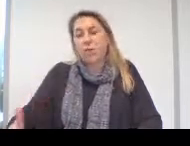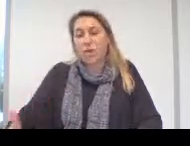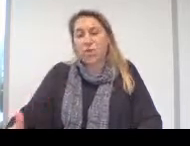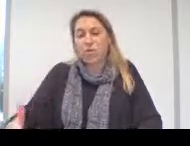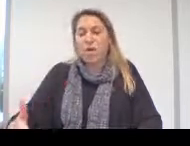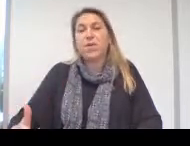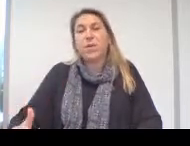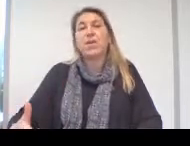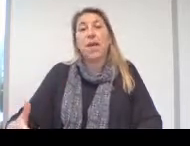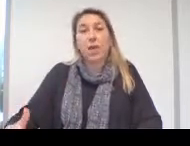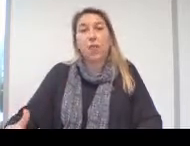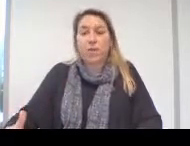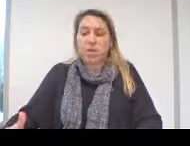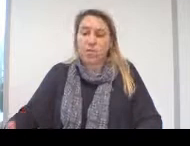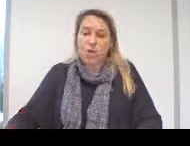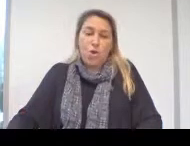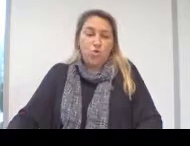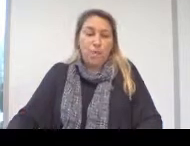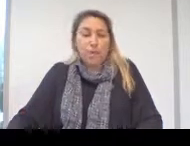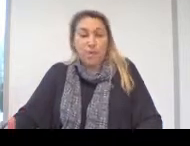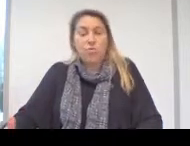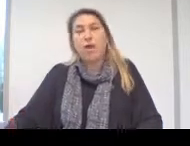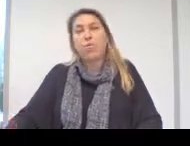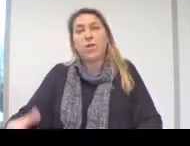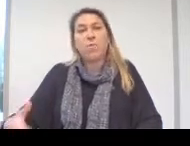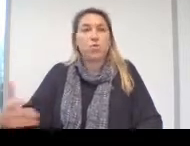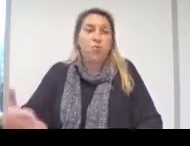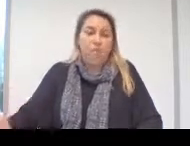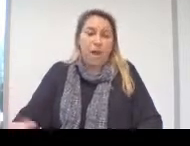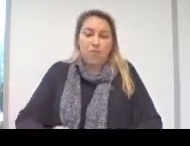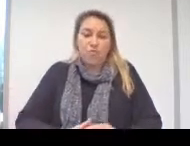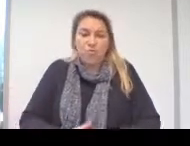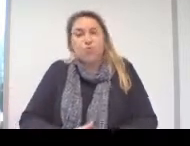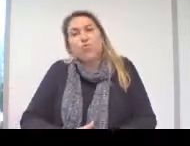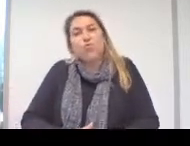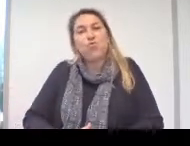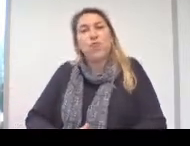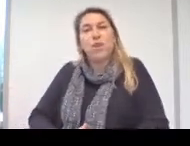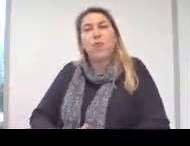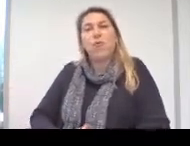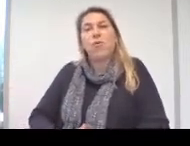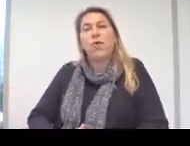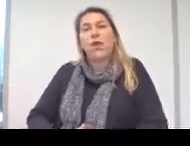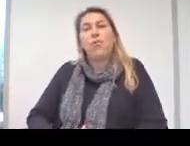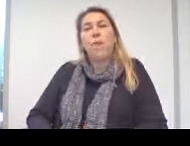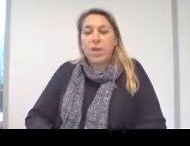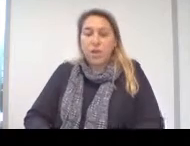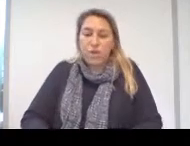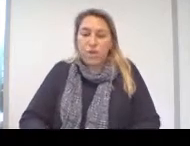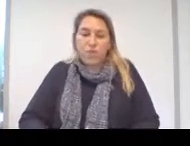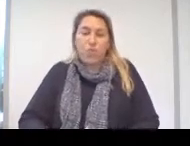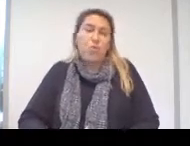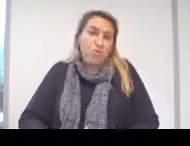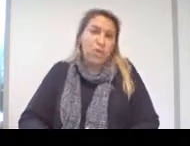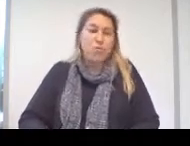mail d'évaluation destiné à Via Compétences. Donc, merci de la compléter puisque vos remarques nous sont toujours utiles pour